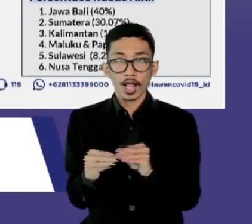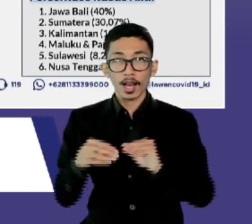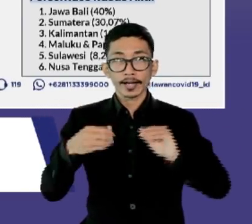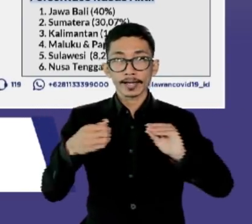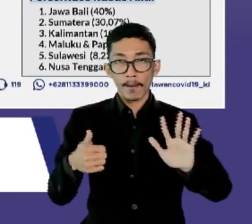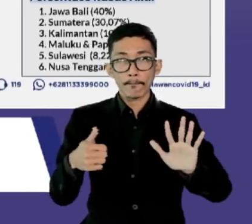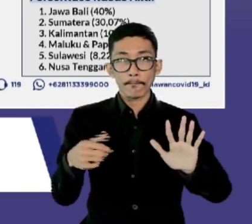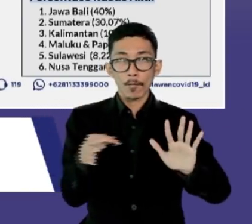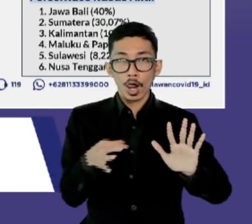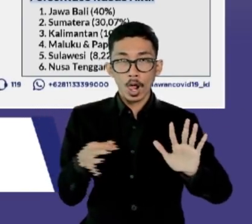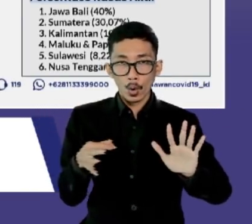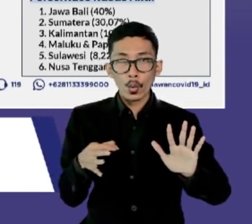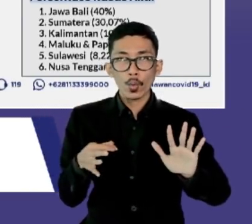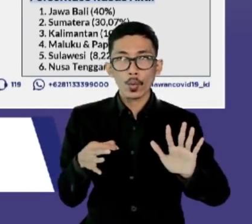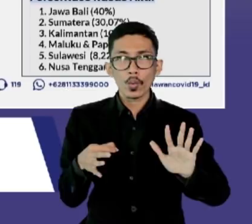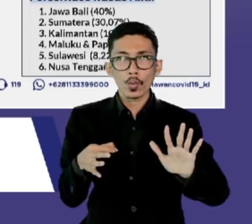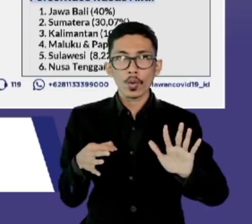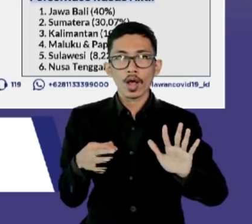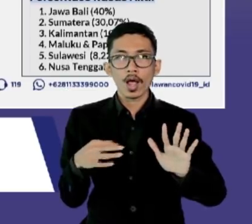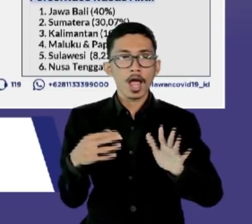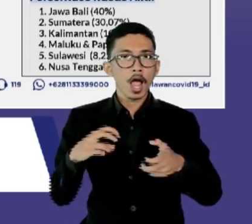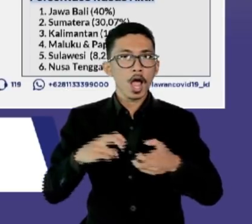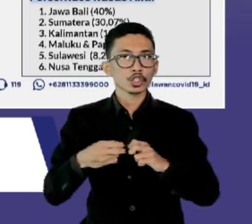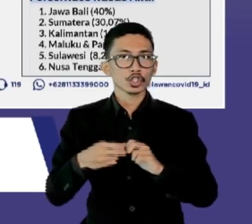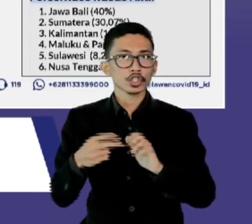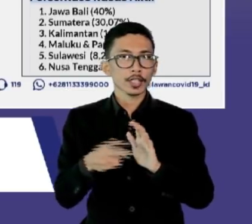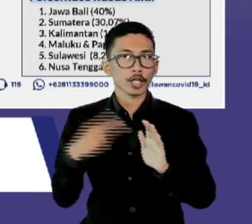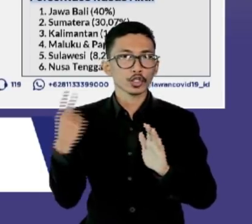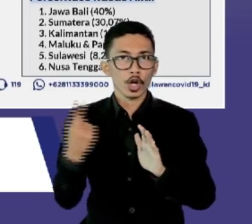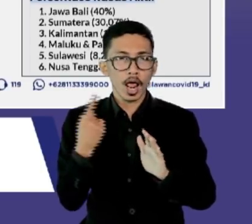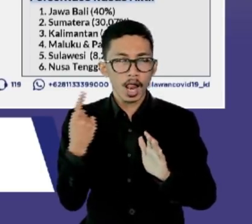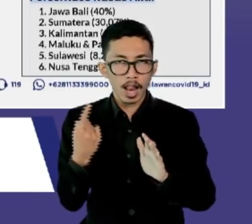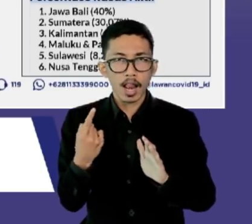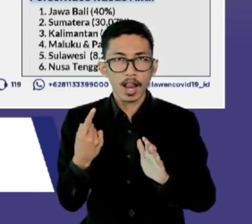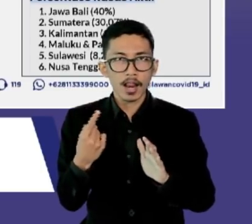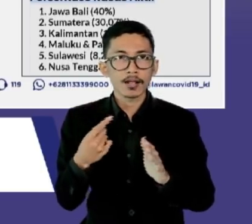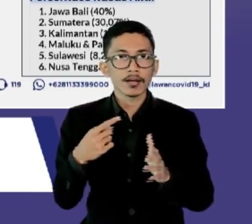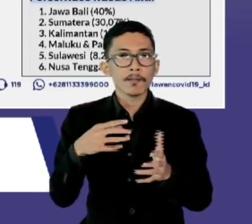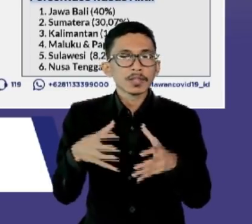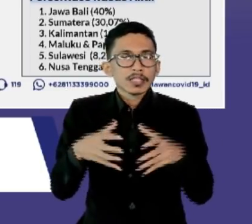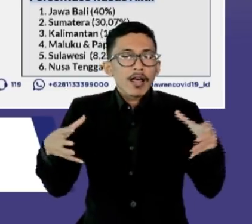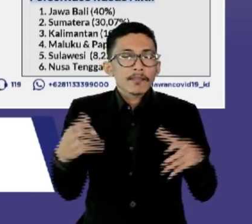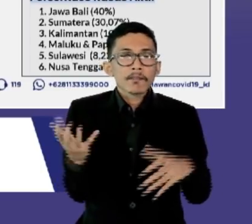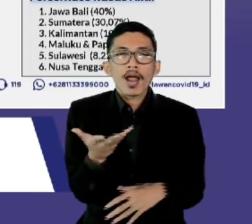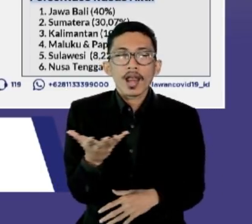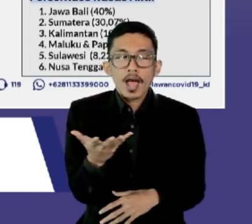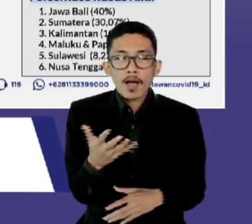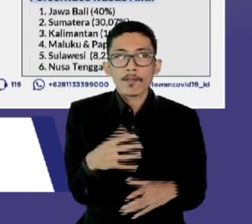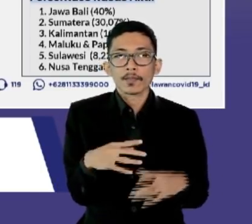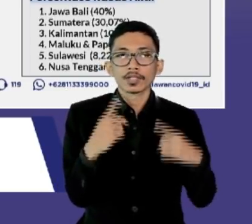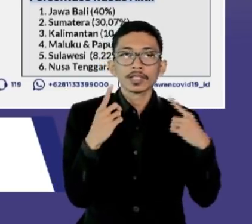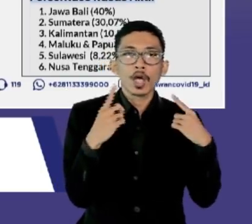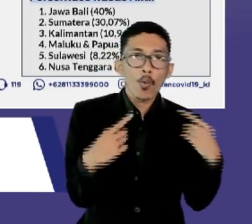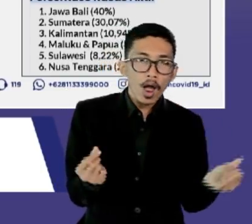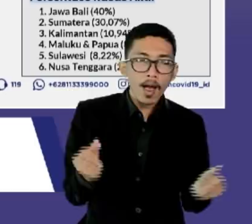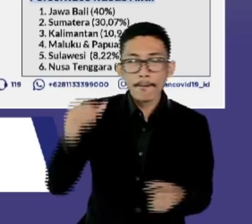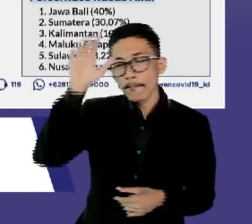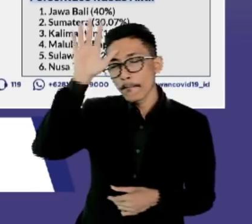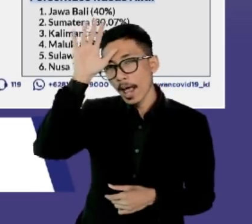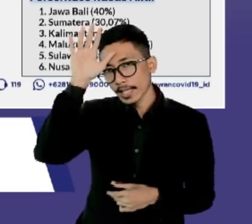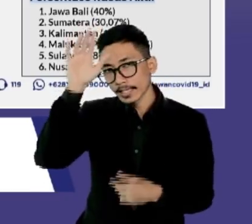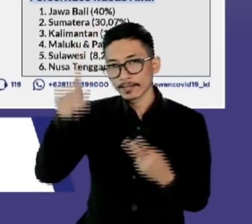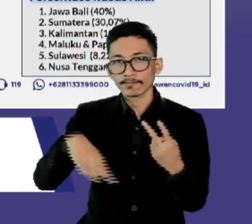menjadi penyumbang terbesar terhadap kasus nasional, tentu saja adalah Pulau Jawa dan Bali di urutan pertama,